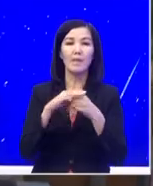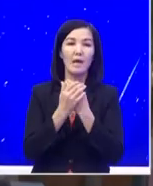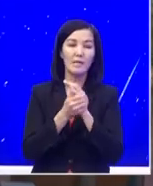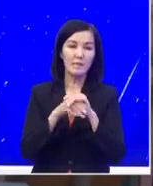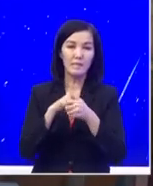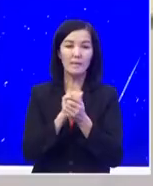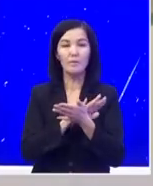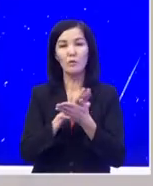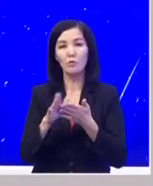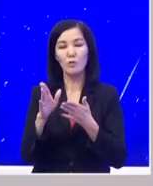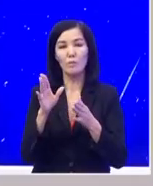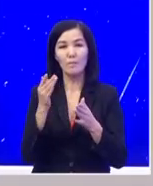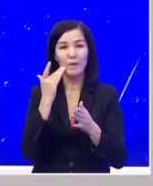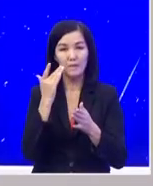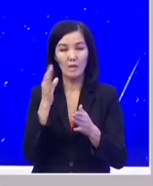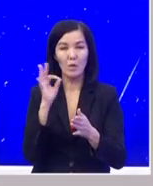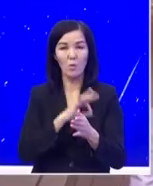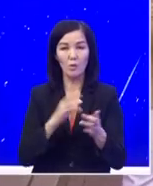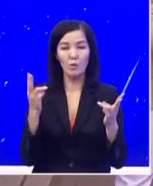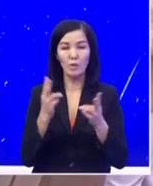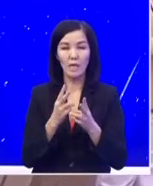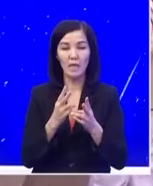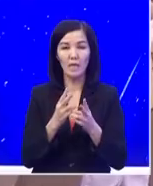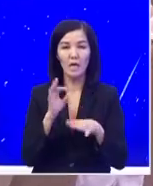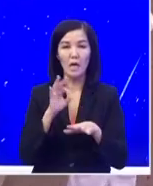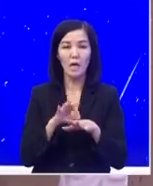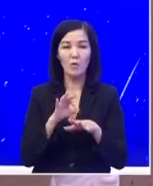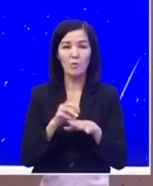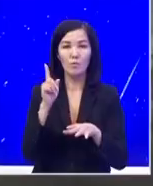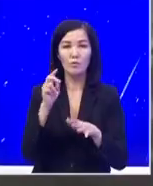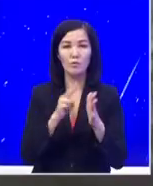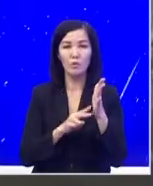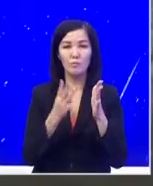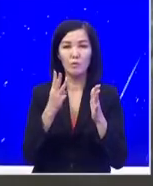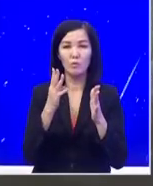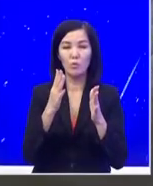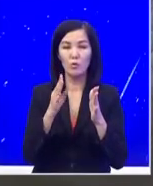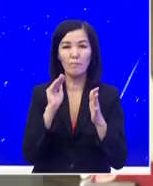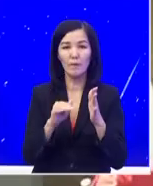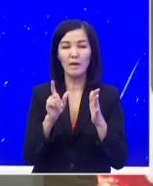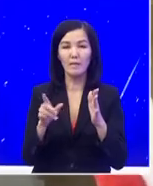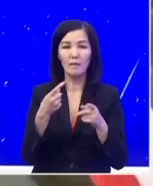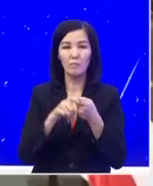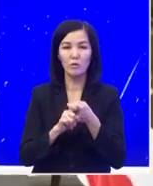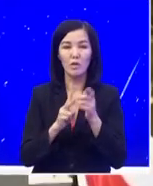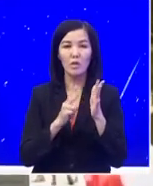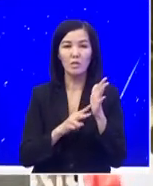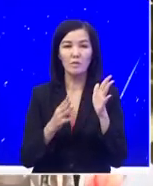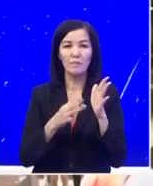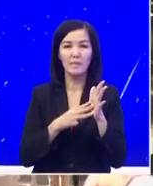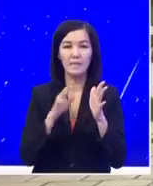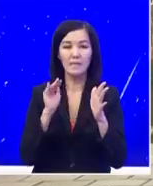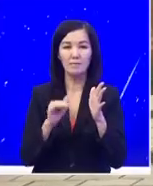құралдарды үнемі қолдануы керек. Айта кетейік, елде атжаман дертті 74 мыңға тарта адам жұқтырған, оның 78 мыңы